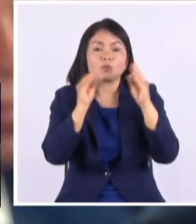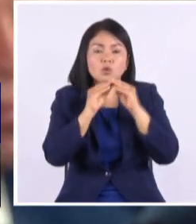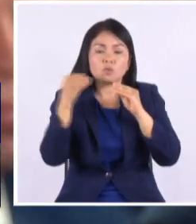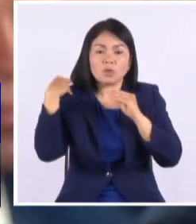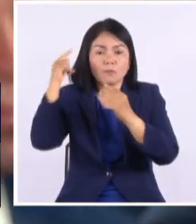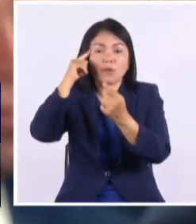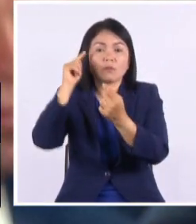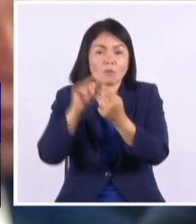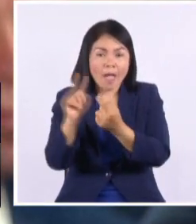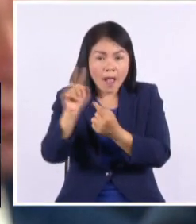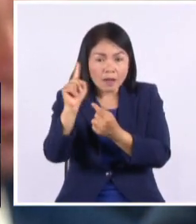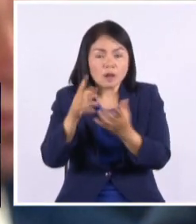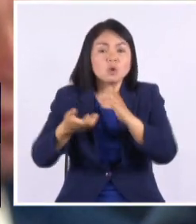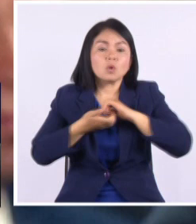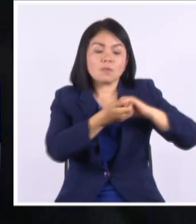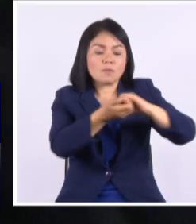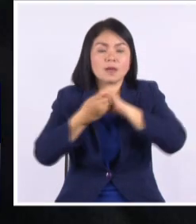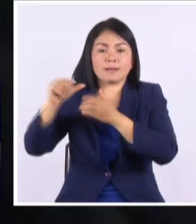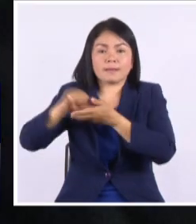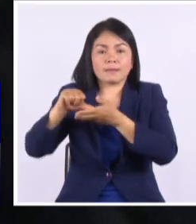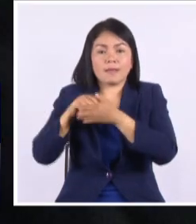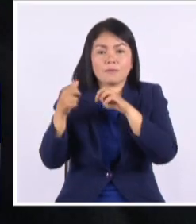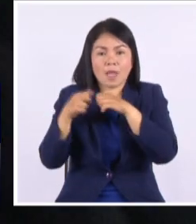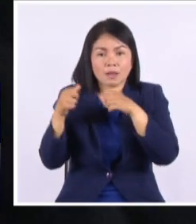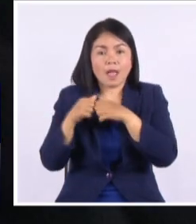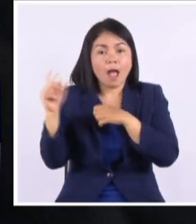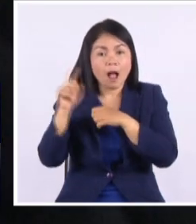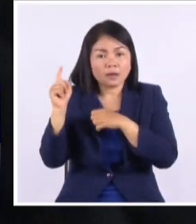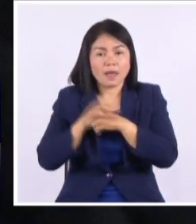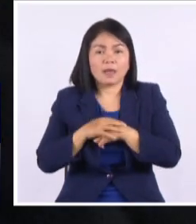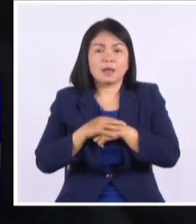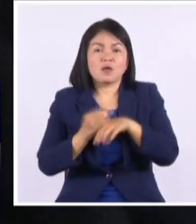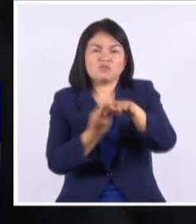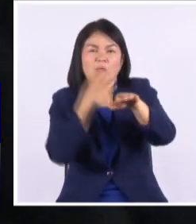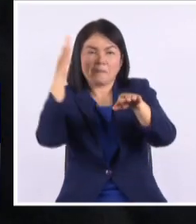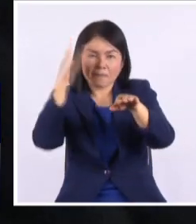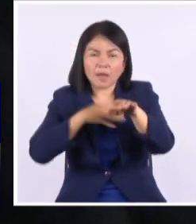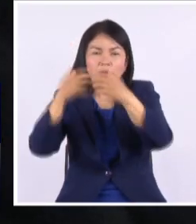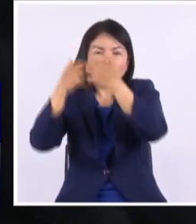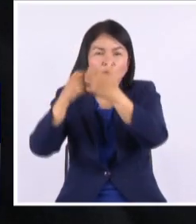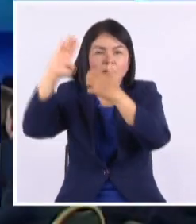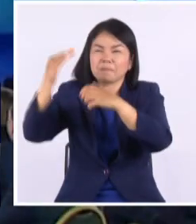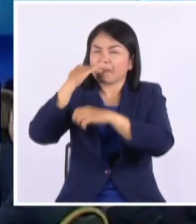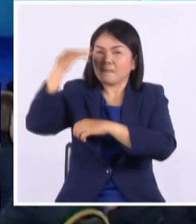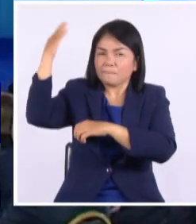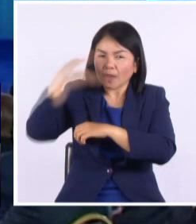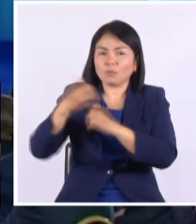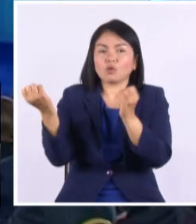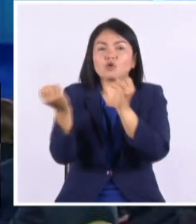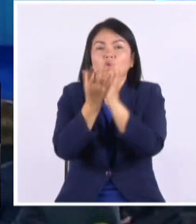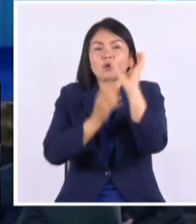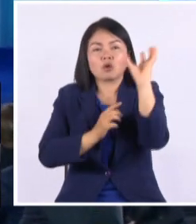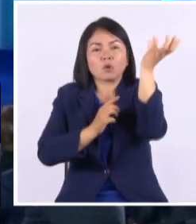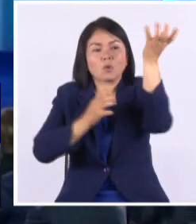ครั้งนี้เพื่อหารือและร่วมมือกันแก้ปัญหาการลดปล่อยก๊าซที่ทำให้เกิดภาวะเรือนกระจกของประเทศต่างๆและการดำเนินนโยบาย